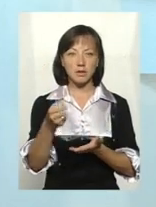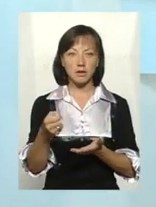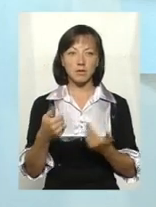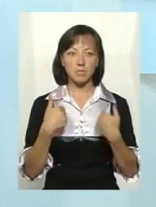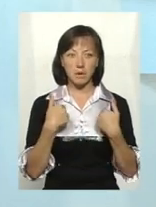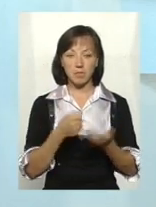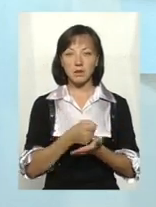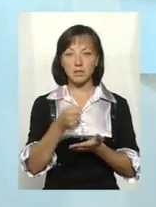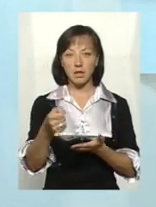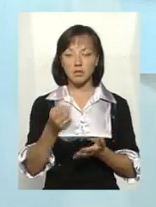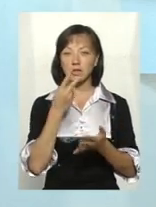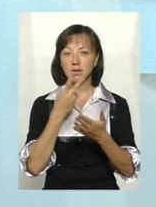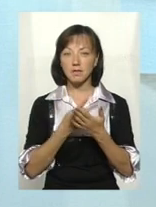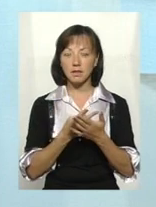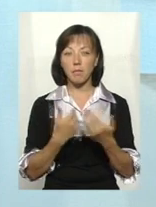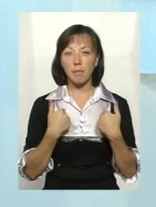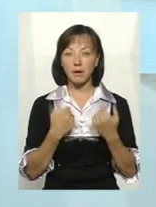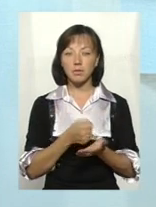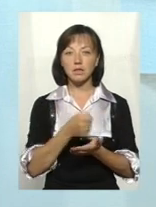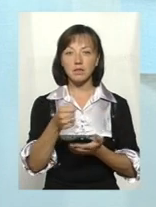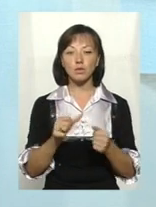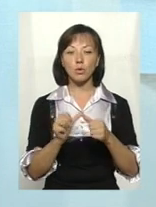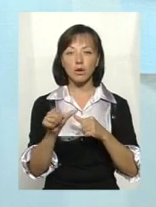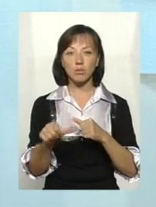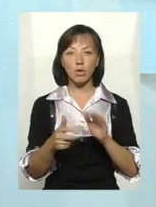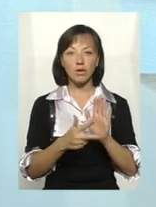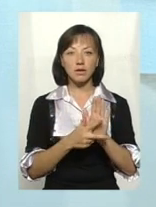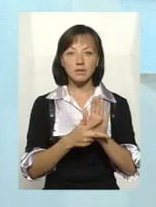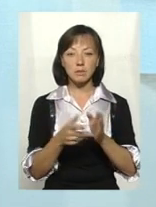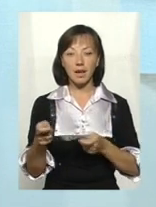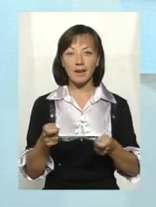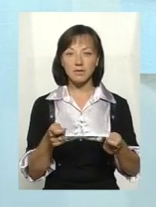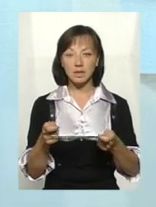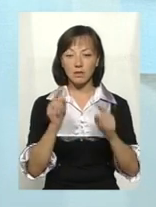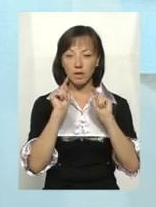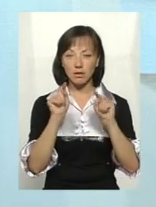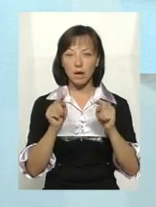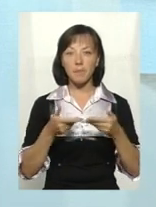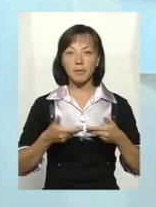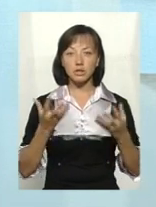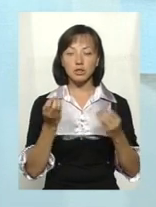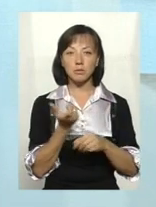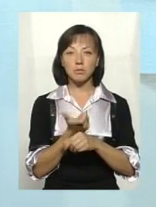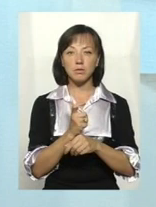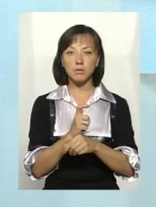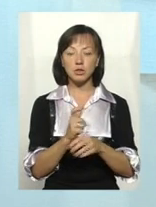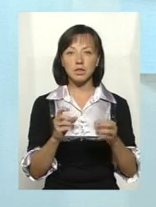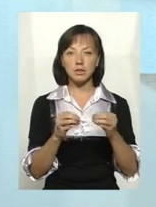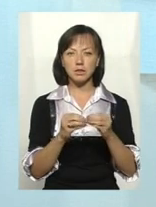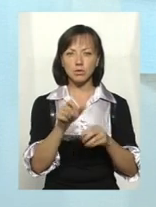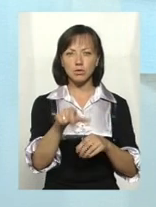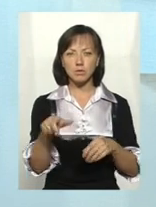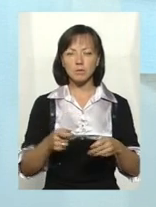ми призначили, дивіться, ми призначили, окрім того, що ви 8 керівників акцентуєте, ми ще більше 10 чоловік